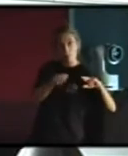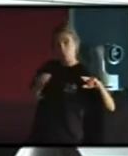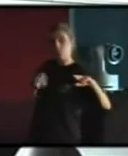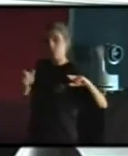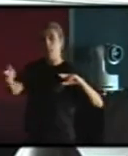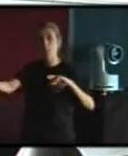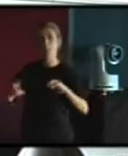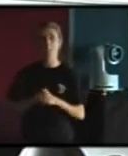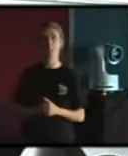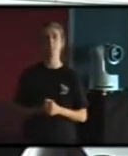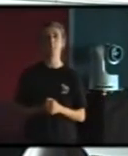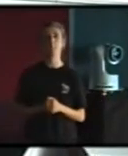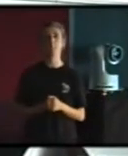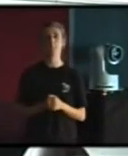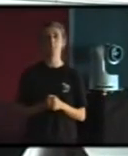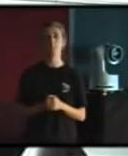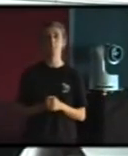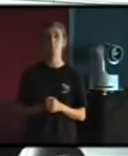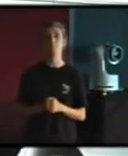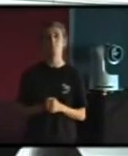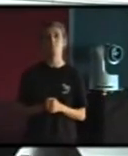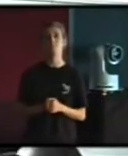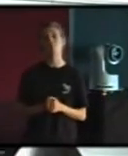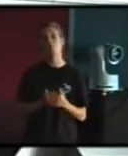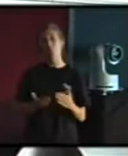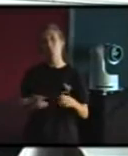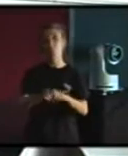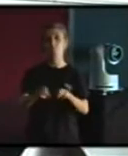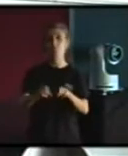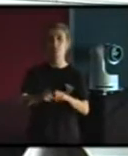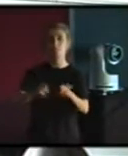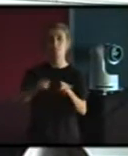Et enfin, il est à la frontière d'un monde culturel énorme